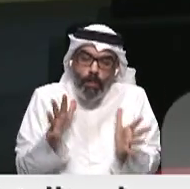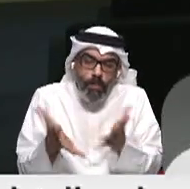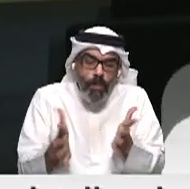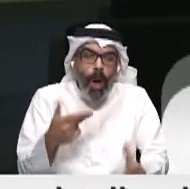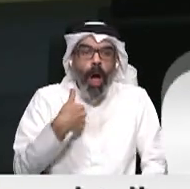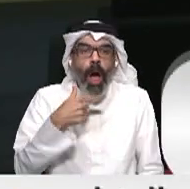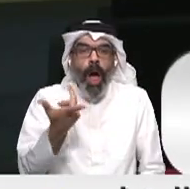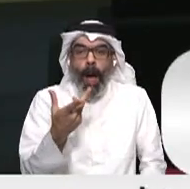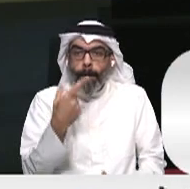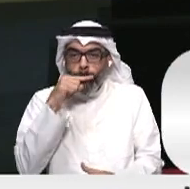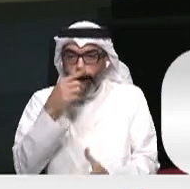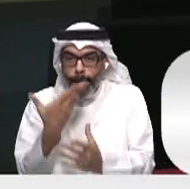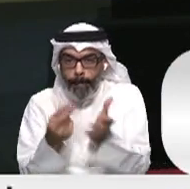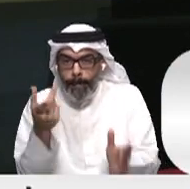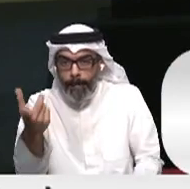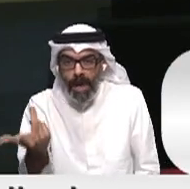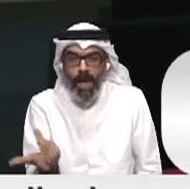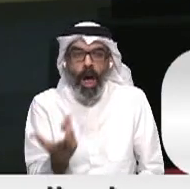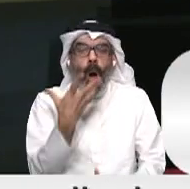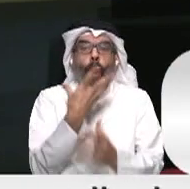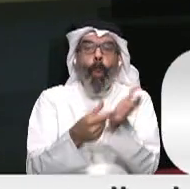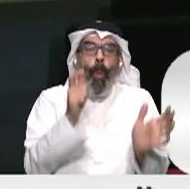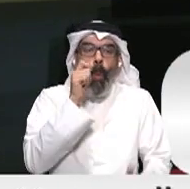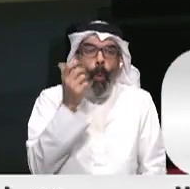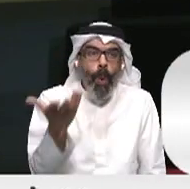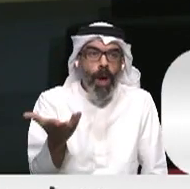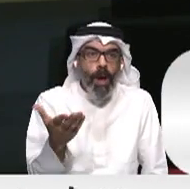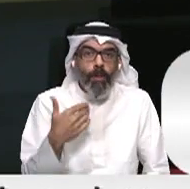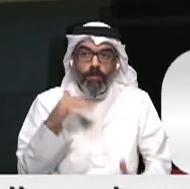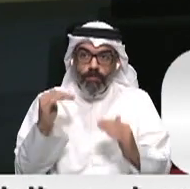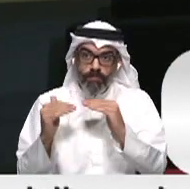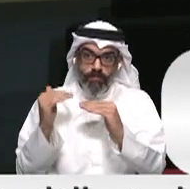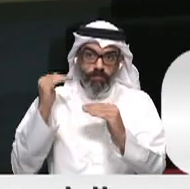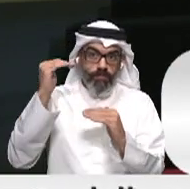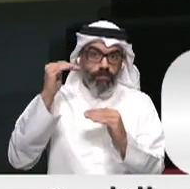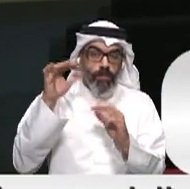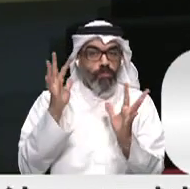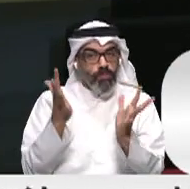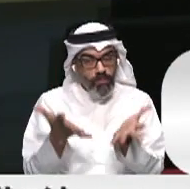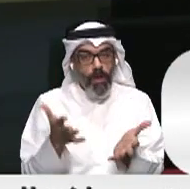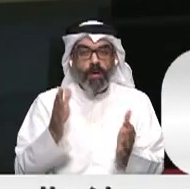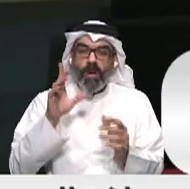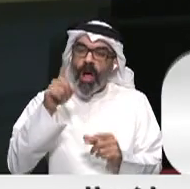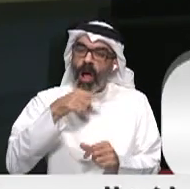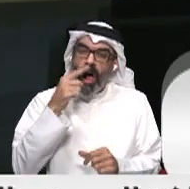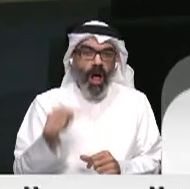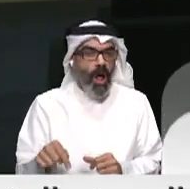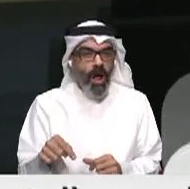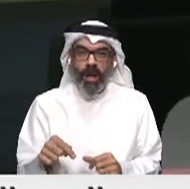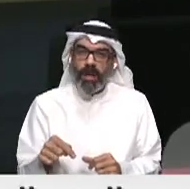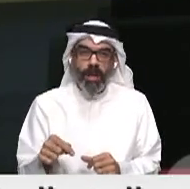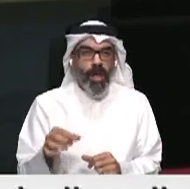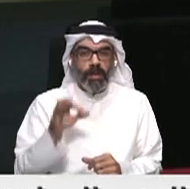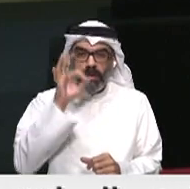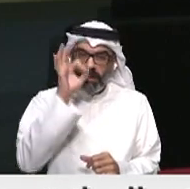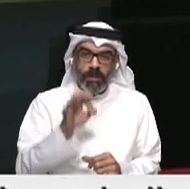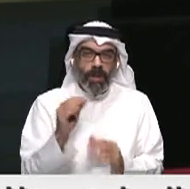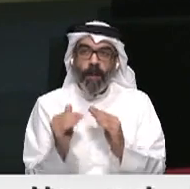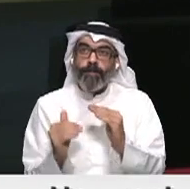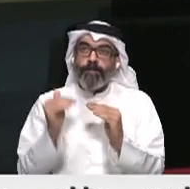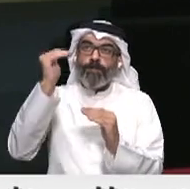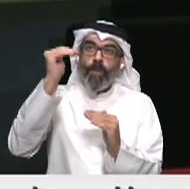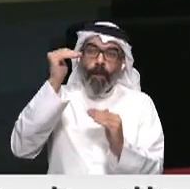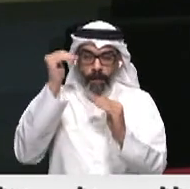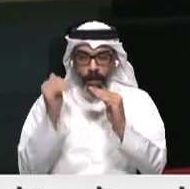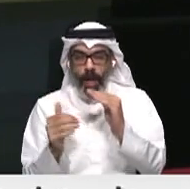بنته او شخص الذوي الاحتياجات خاصه يحطه في الدور الاول هذا من الاخطاء ان لما نب تنزله ولا تبي تصع ولا هذا